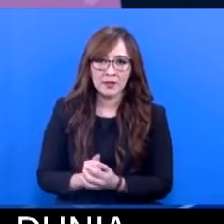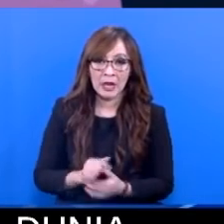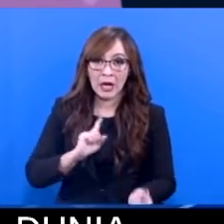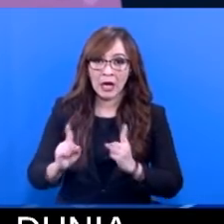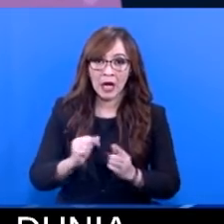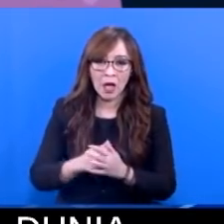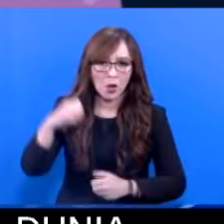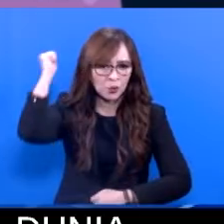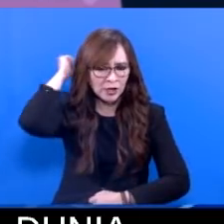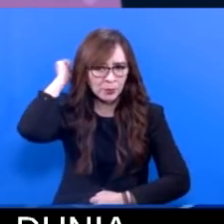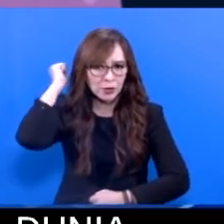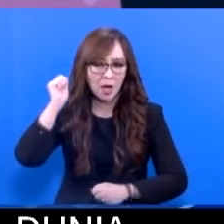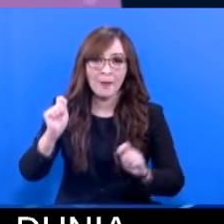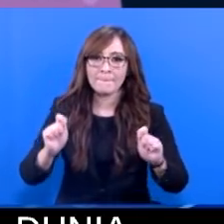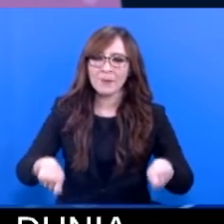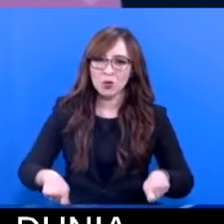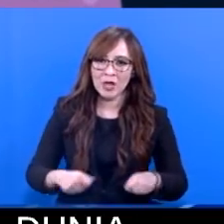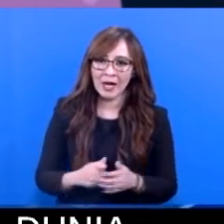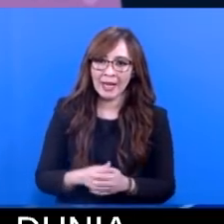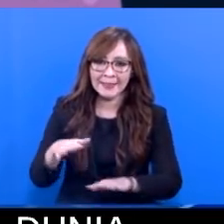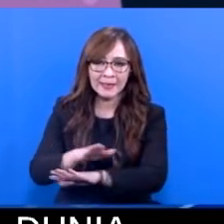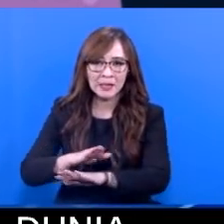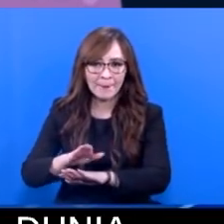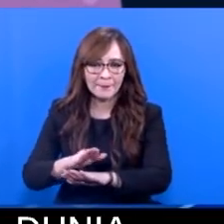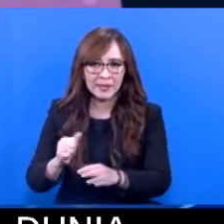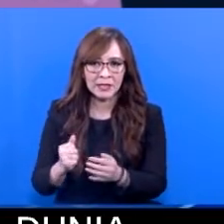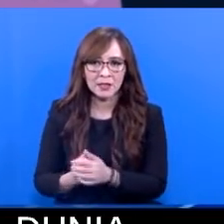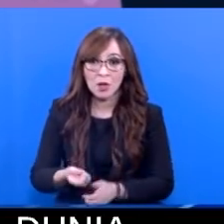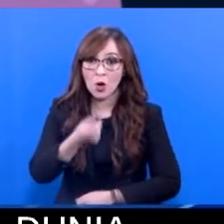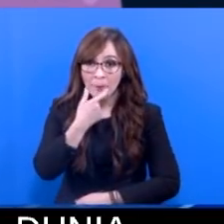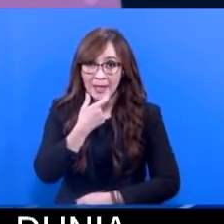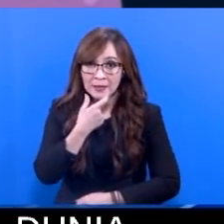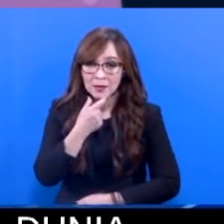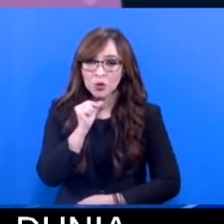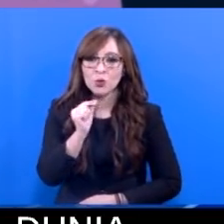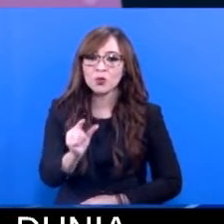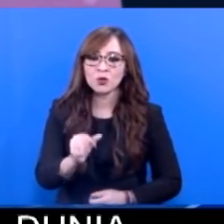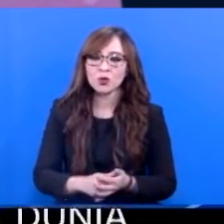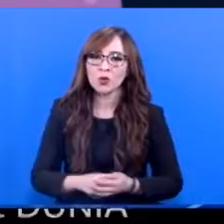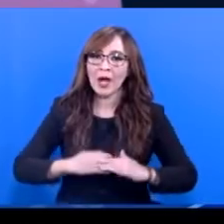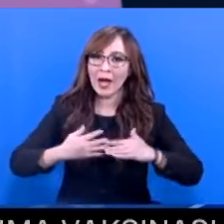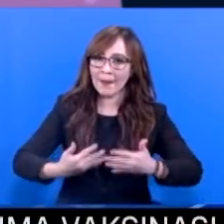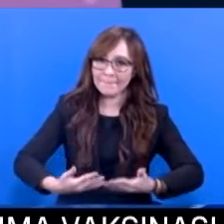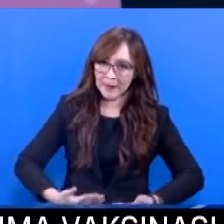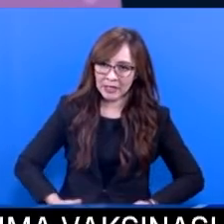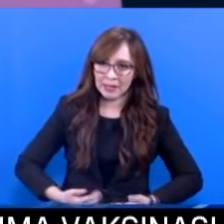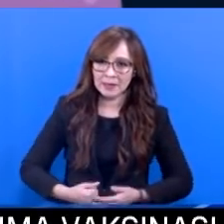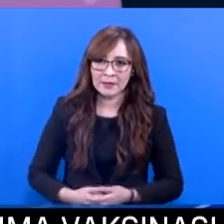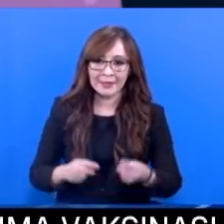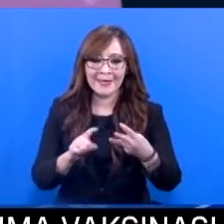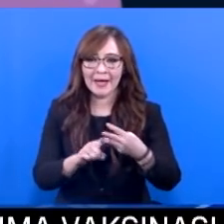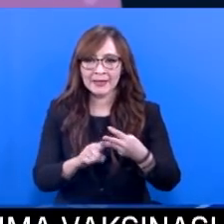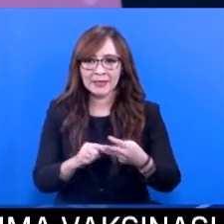anak tersebut menggunakan terapi hormon atau obat yang membantunya hamil. Faktor lainnya adalah usia dan berat